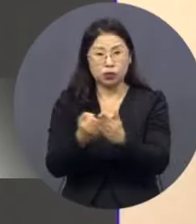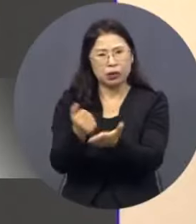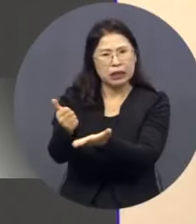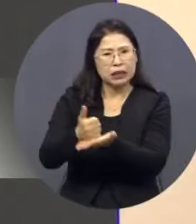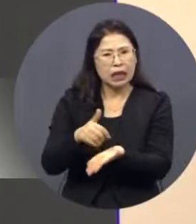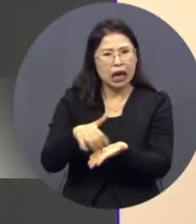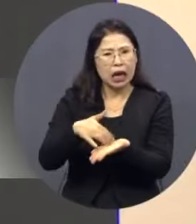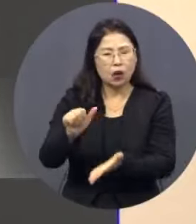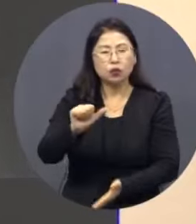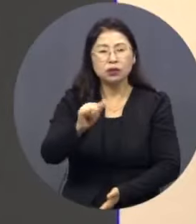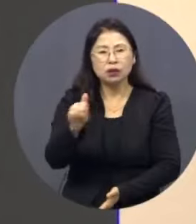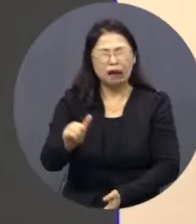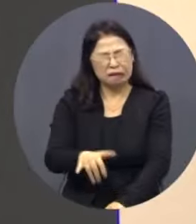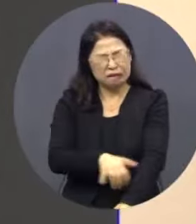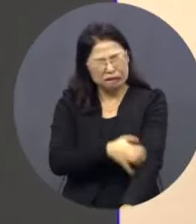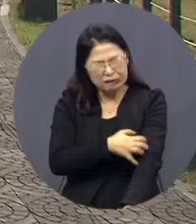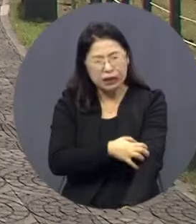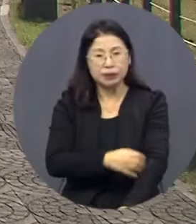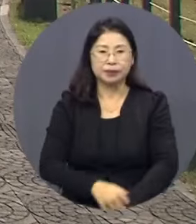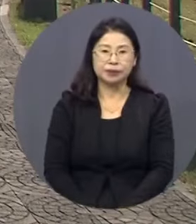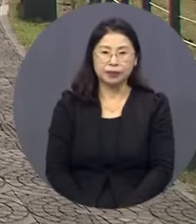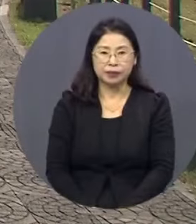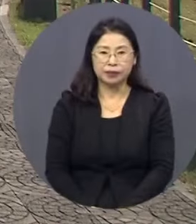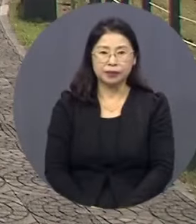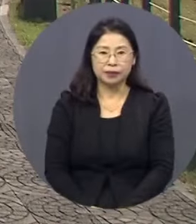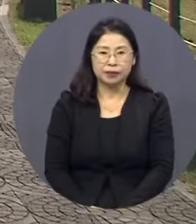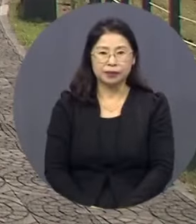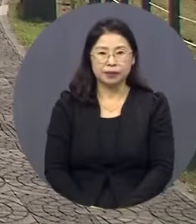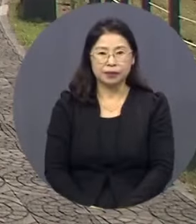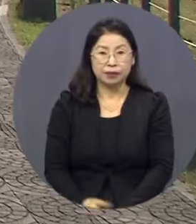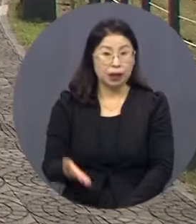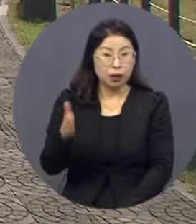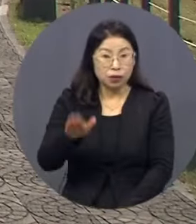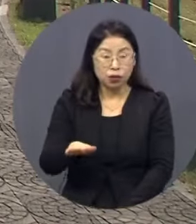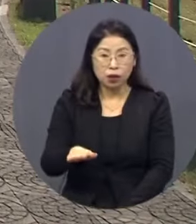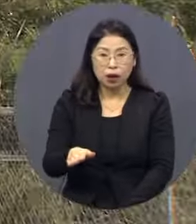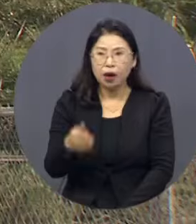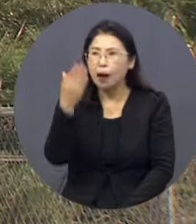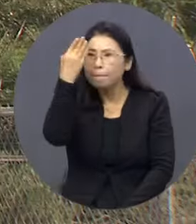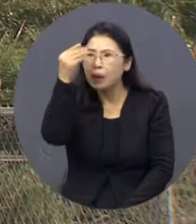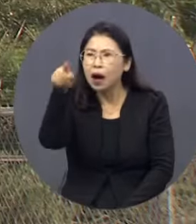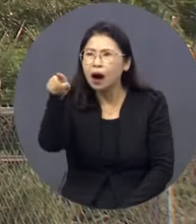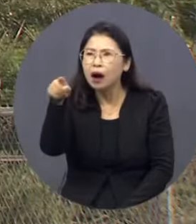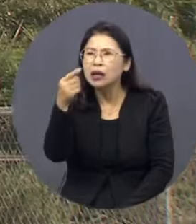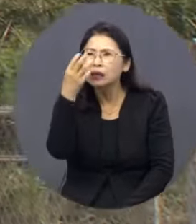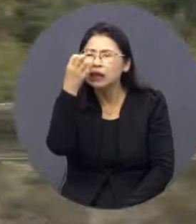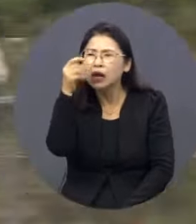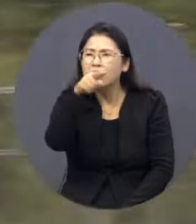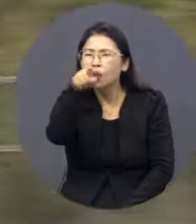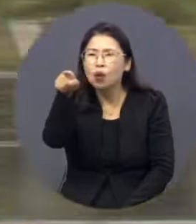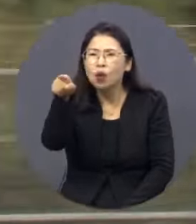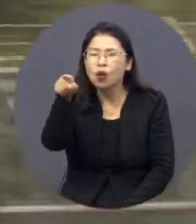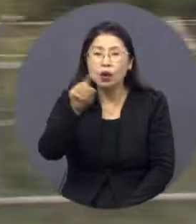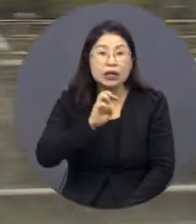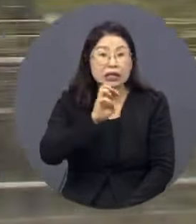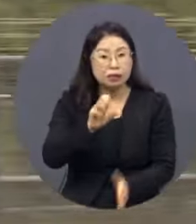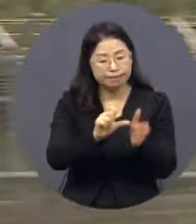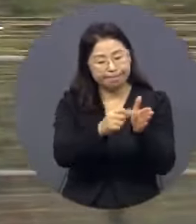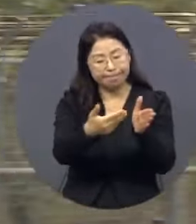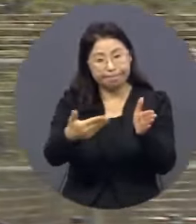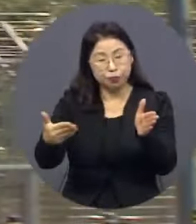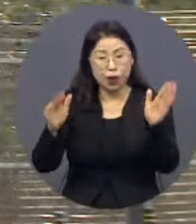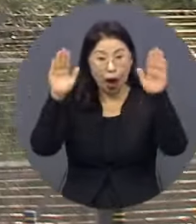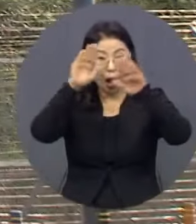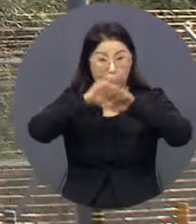승객 5천여 명이 불편을 겪었습니다. 그런데 미확인 비행물체가 목격된 지 30여 분 뒤인